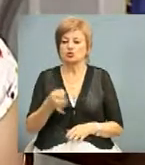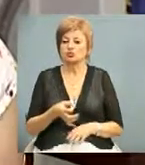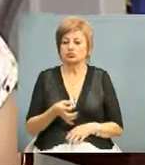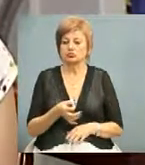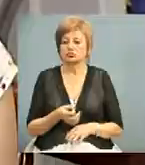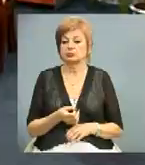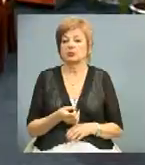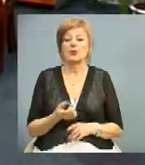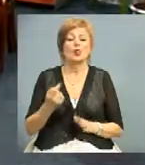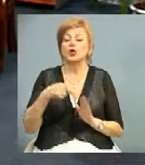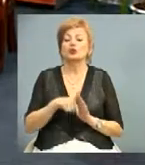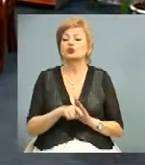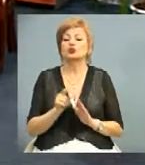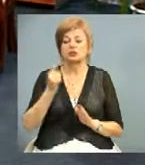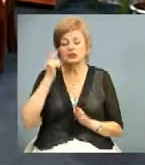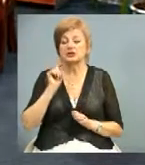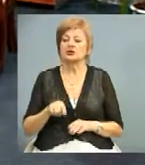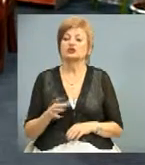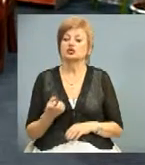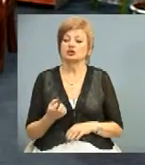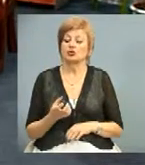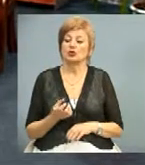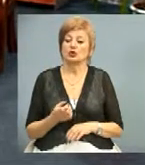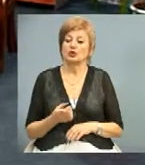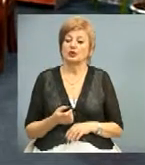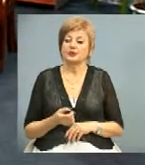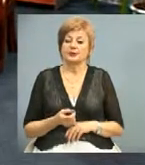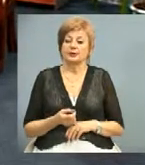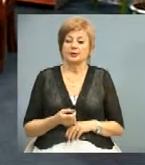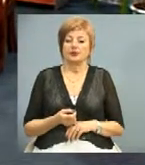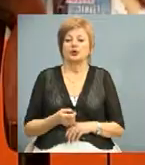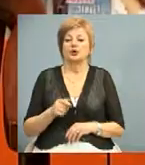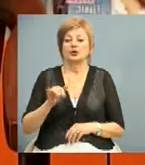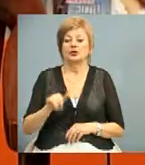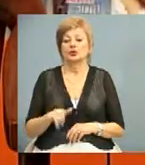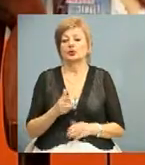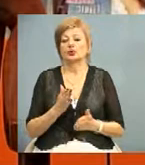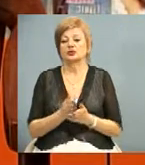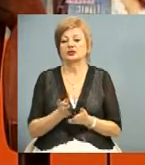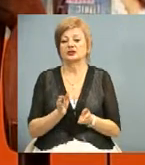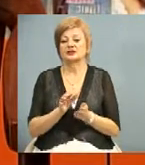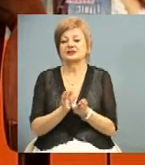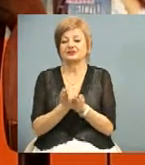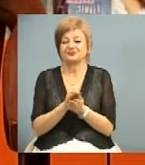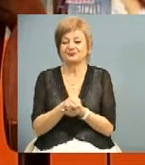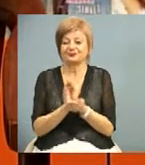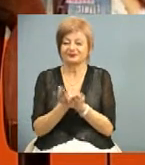Так. Ще тобі відомо про океани? Ну, що в них є ракушки,